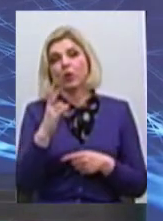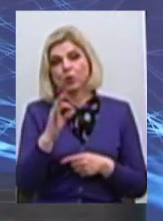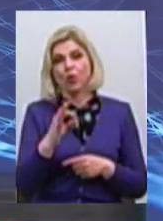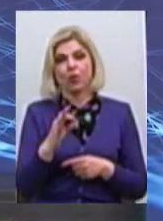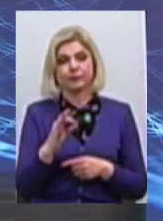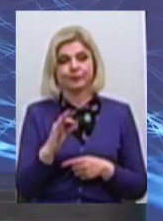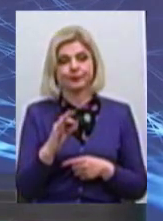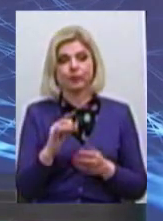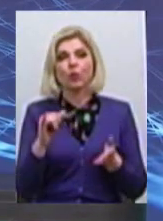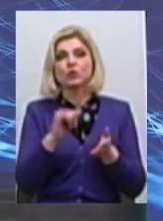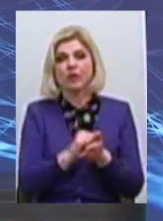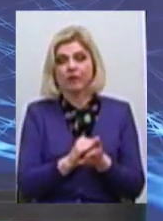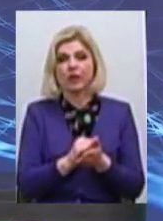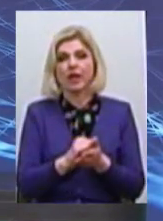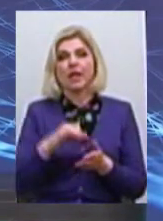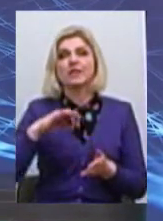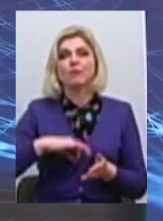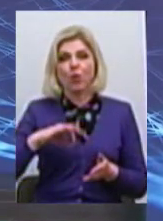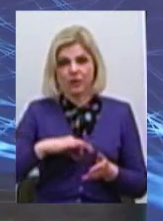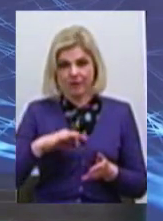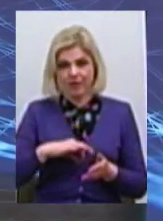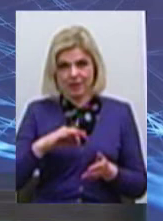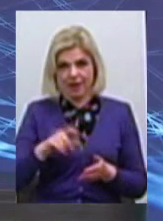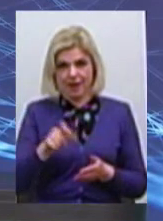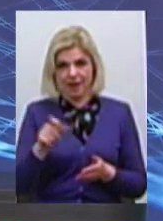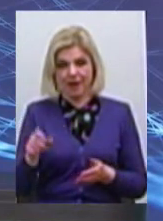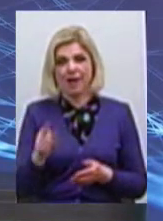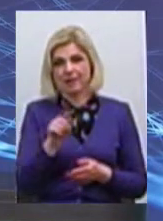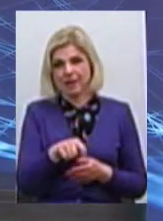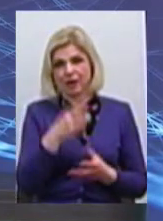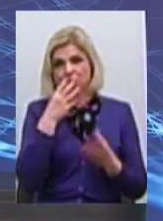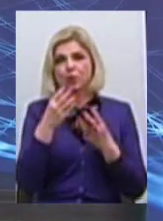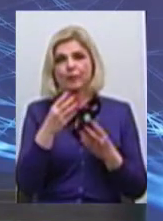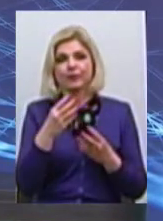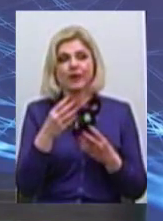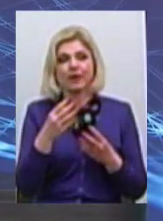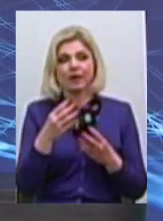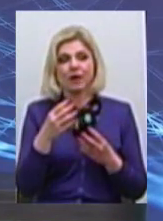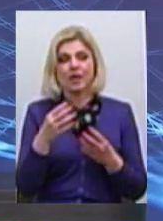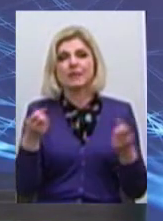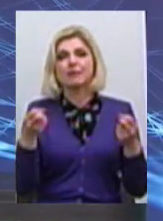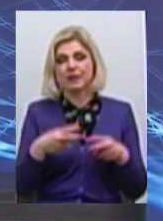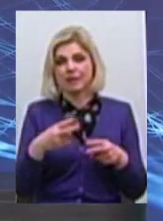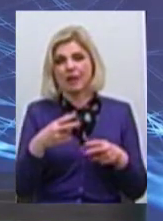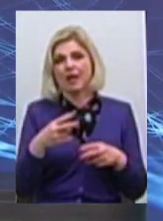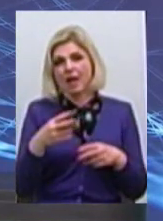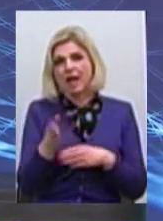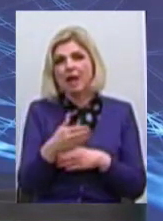основному встановлювали користувачі водних біоресурсів, ті ж самі спеціальні товарні рибні